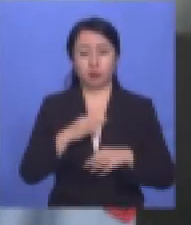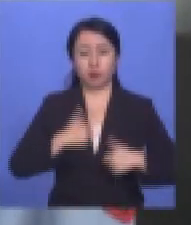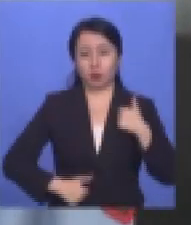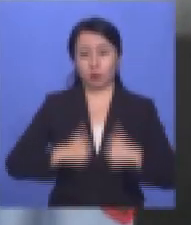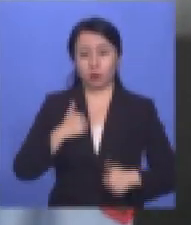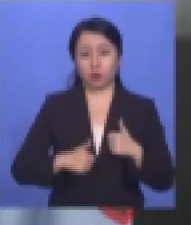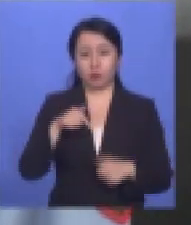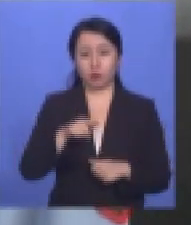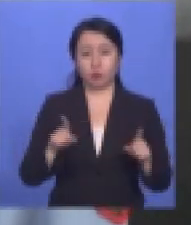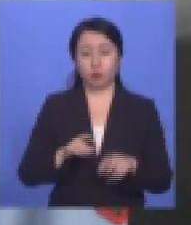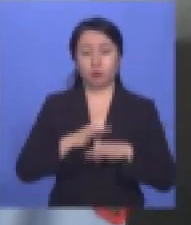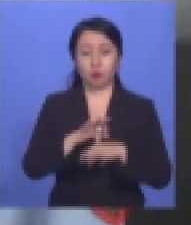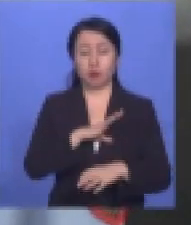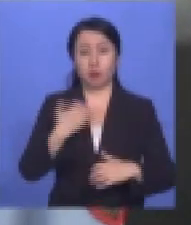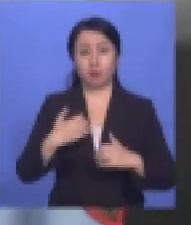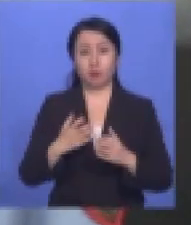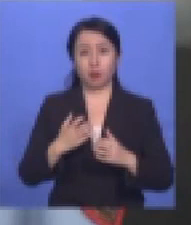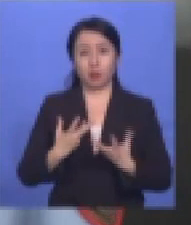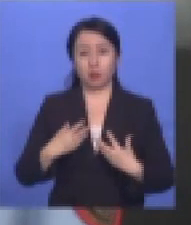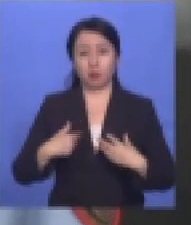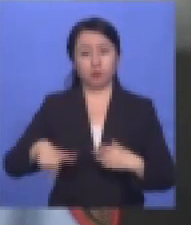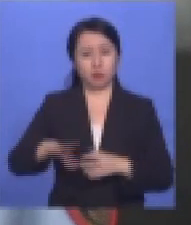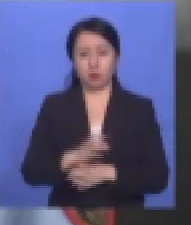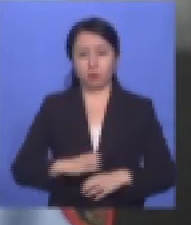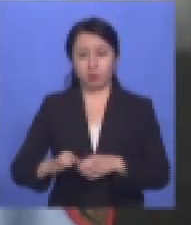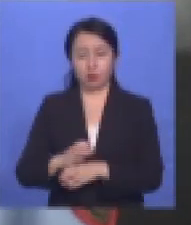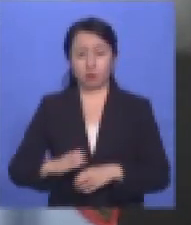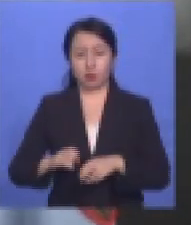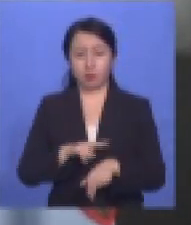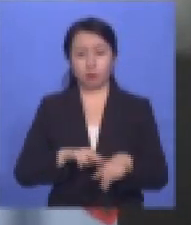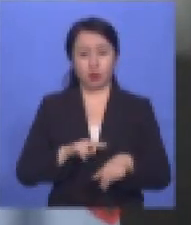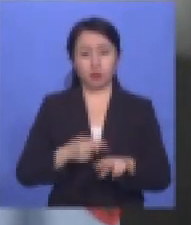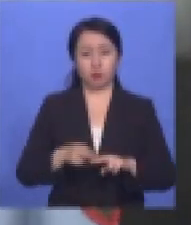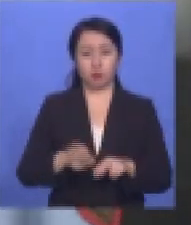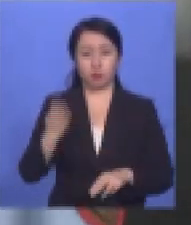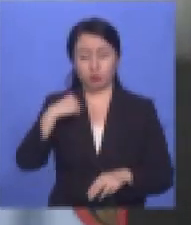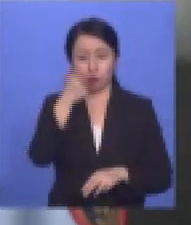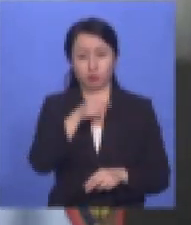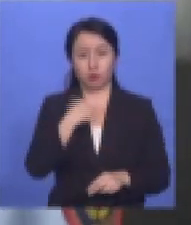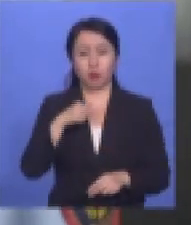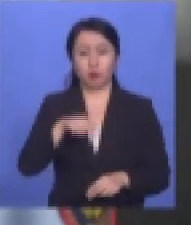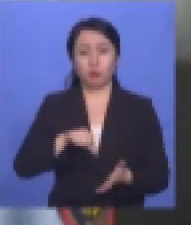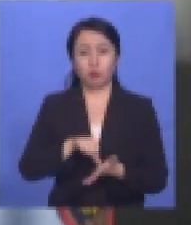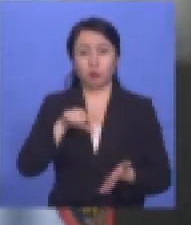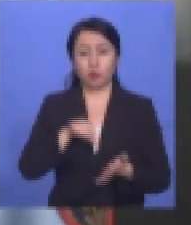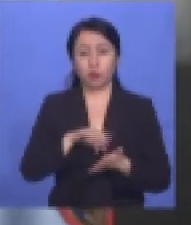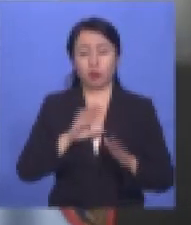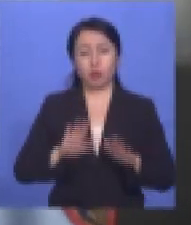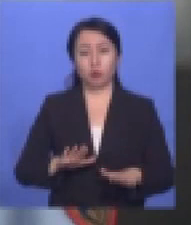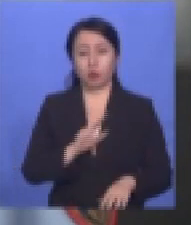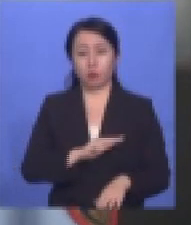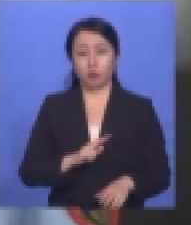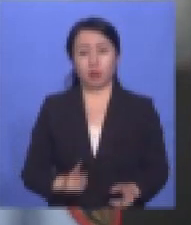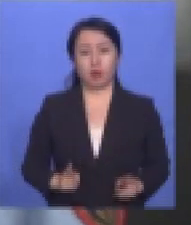В этом году состоит в том что он проводился между всеми оперативными подразделениями департамента полиции так как в прошлые годы в нем участвовали только сотрудники